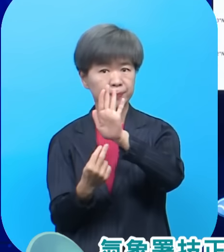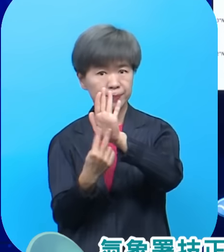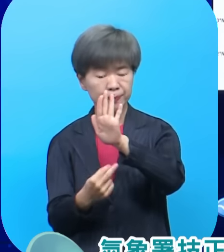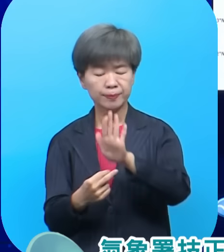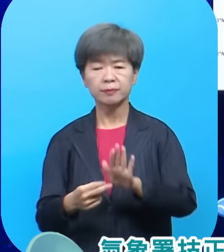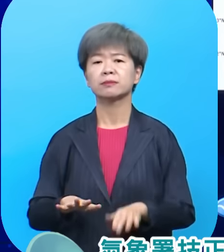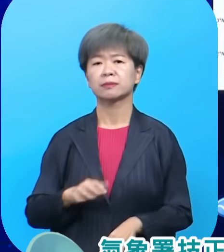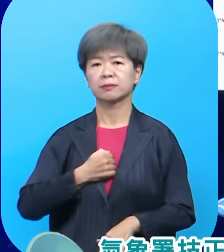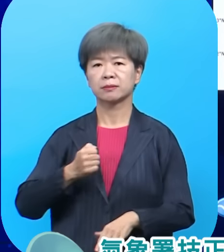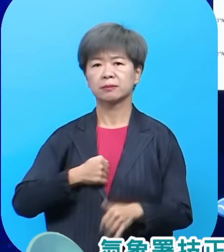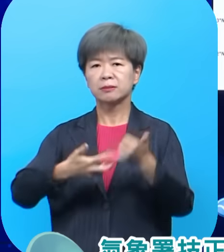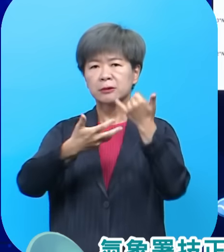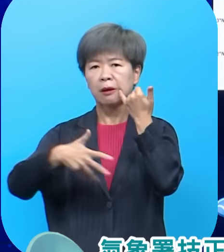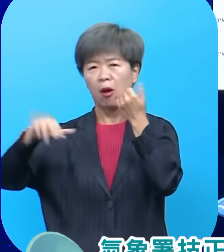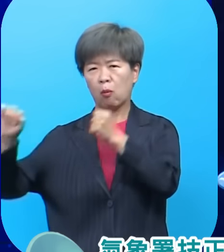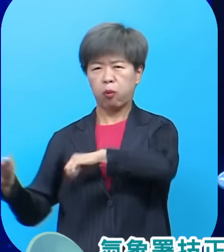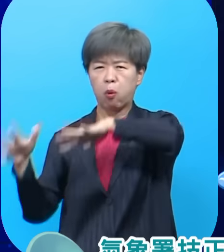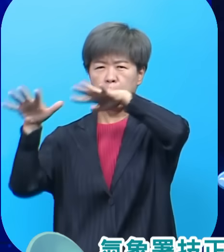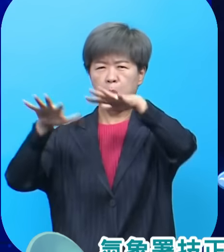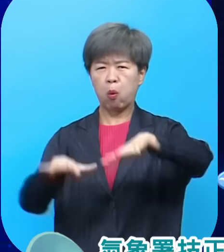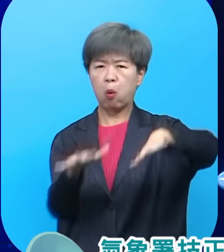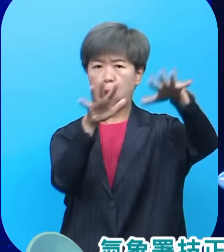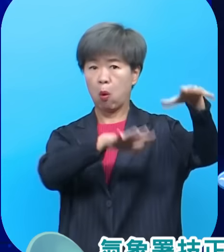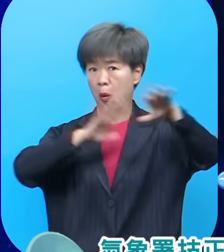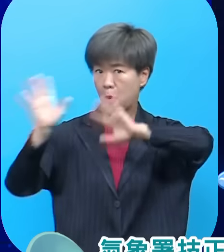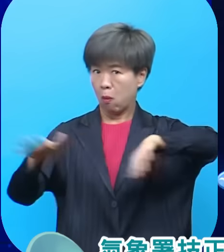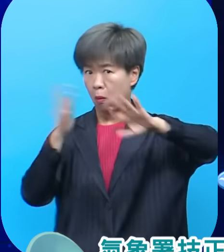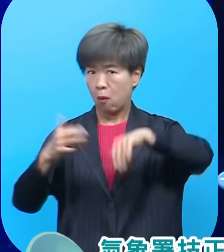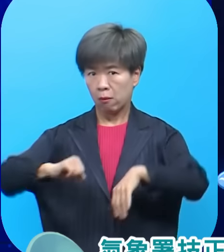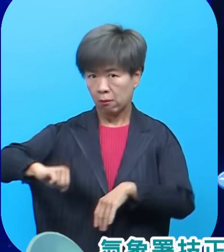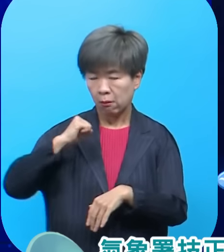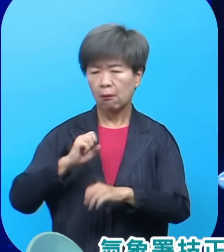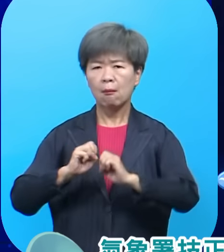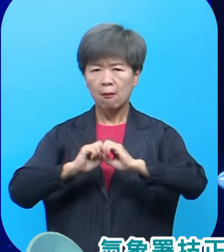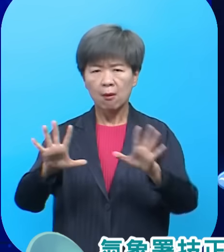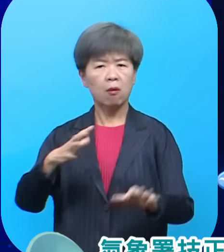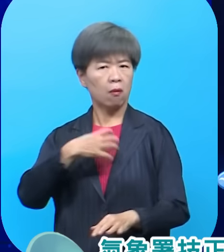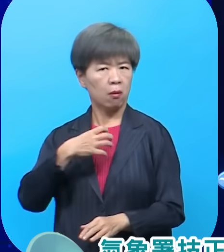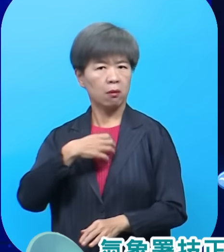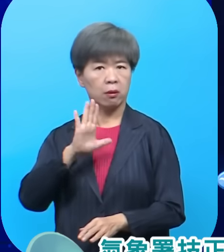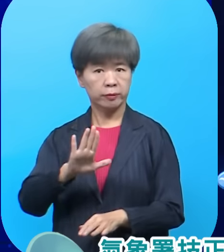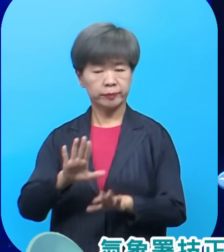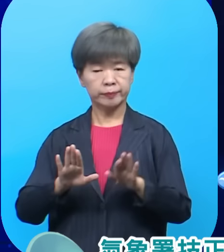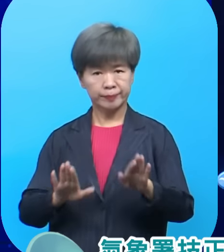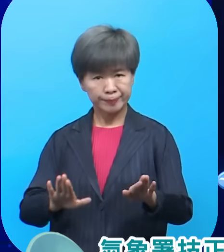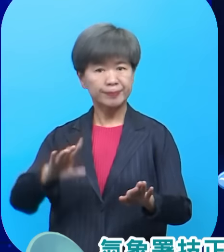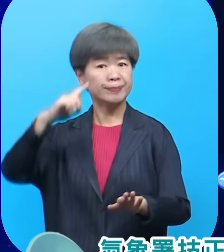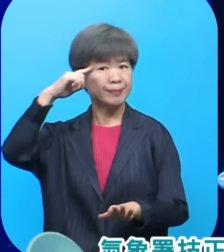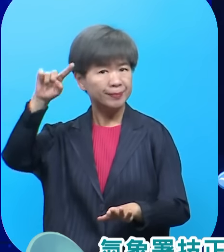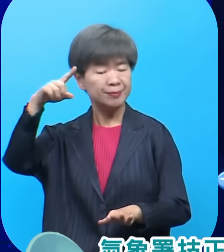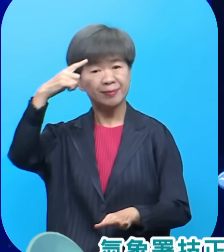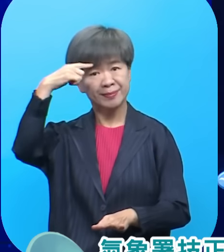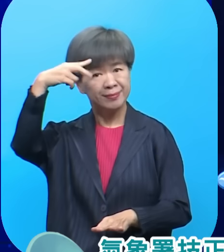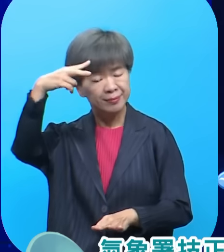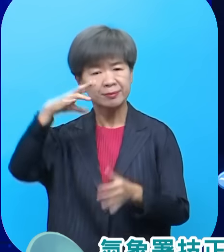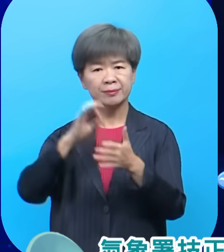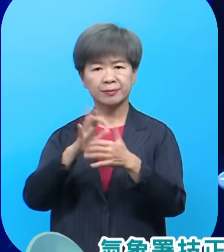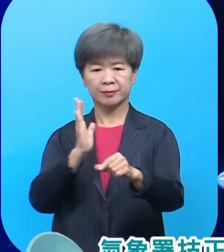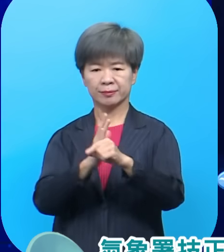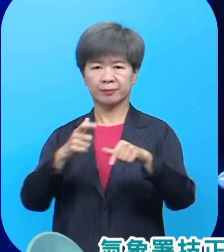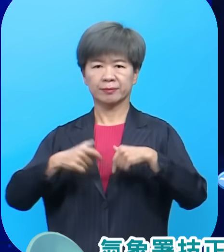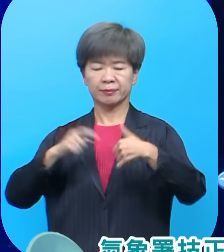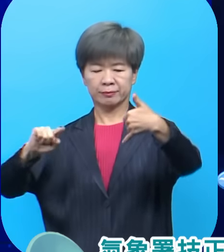知道海面上风浪已经很强劲了，我们也一直要提醒大家，那今天要提醒今天明天两天在台风中心